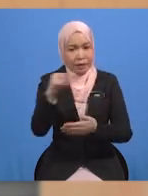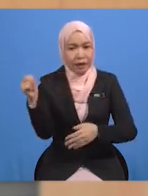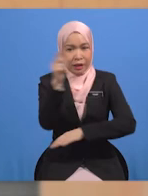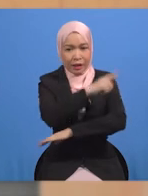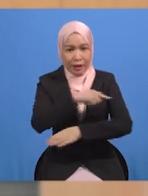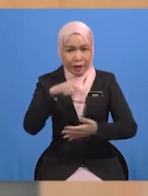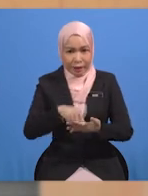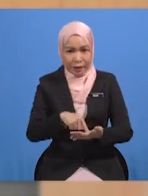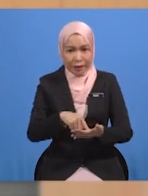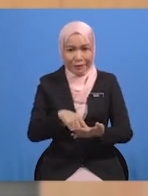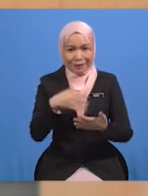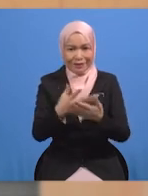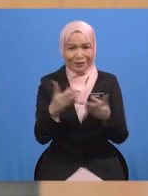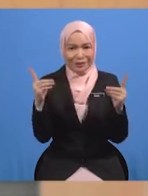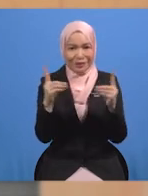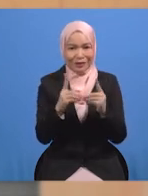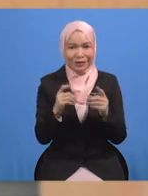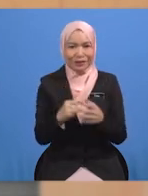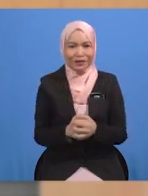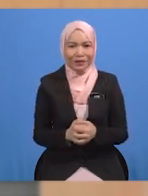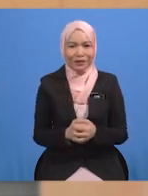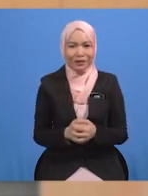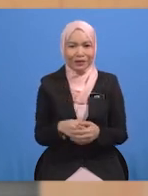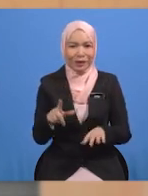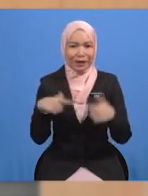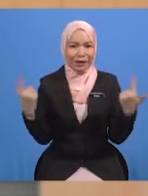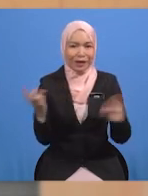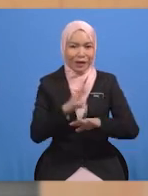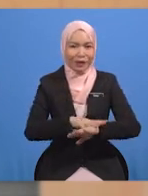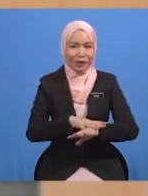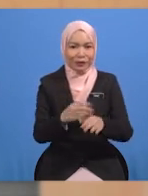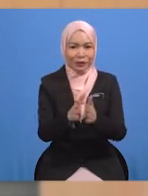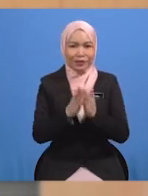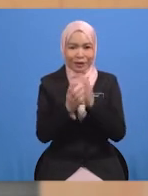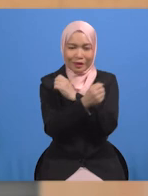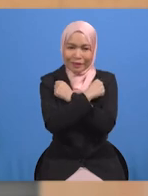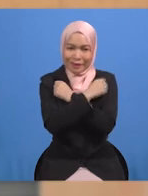tadi. Semoga bertemu di lain waktu. Salam sayang,